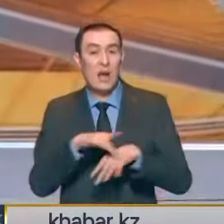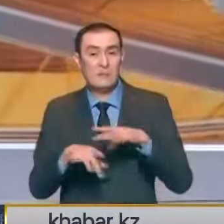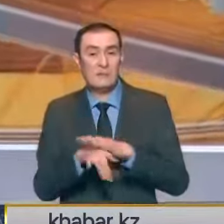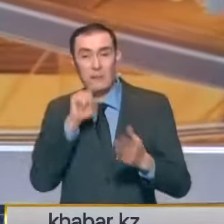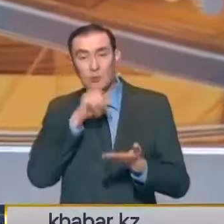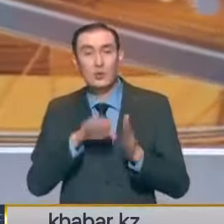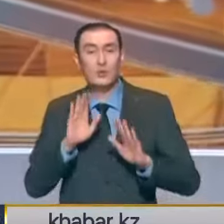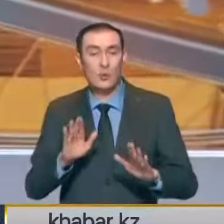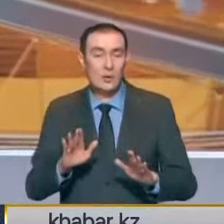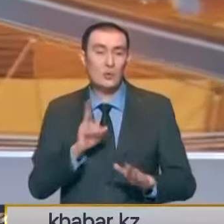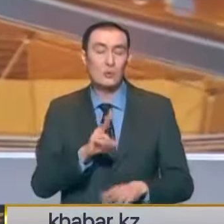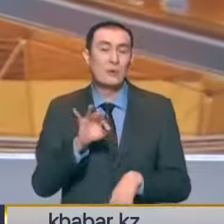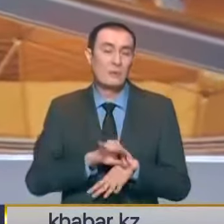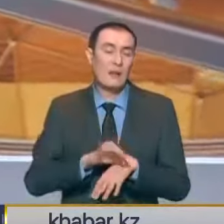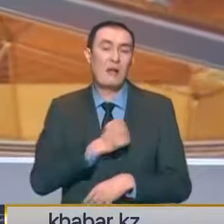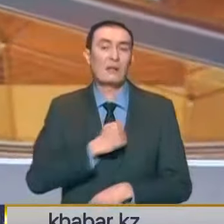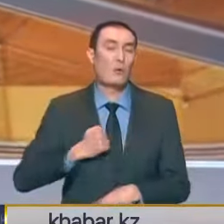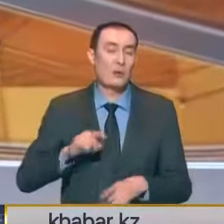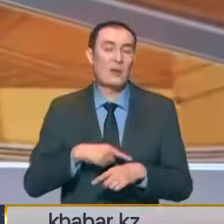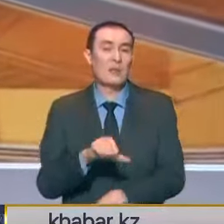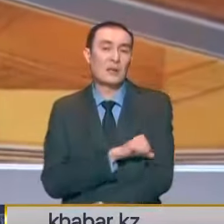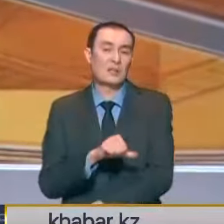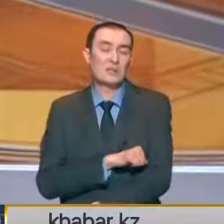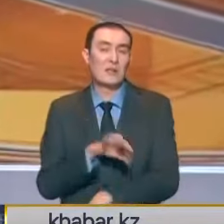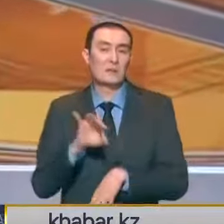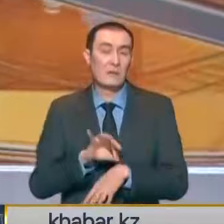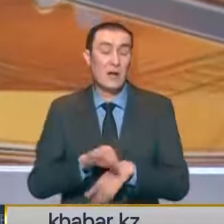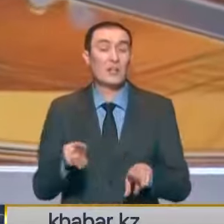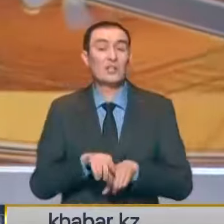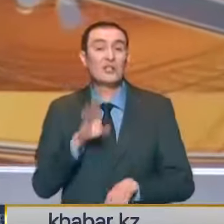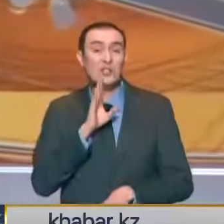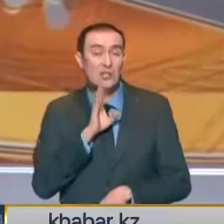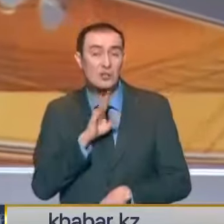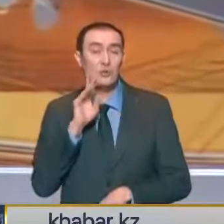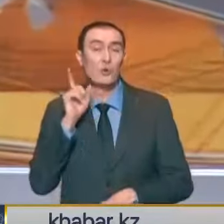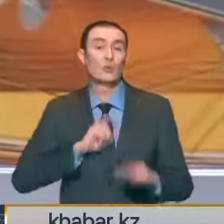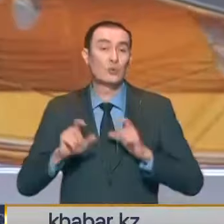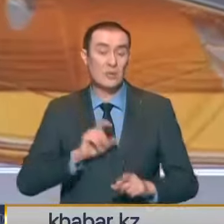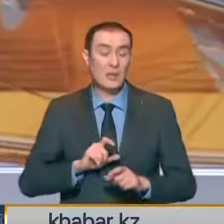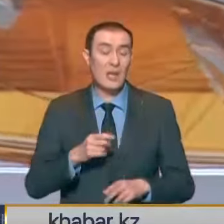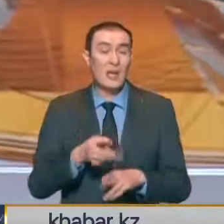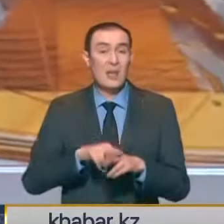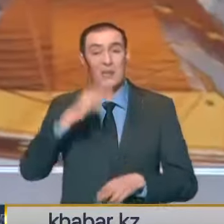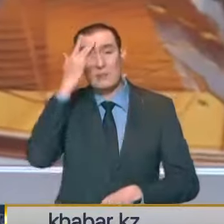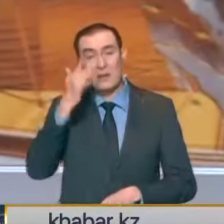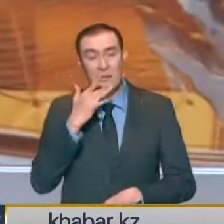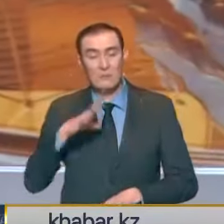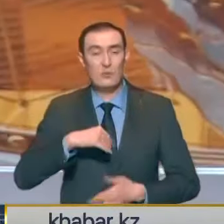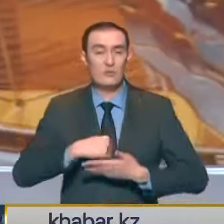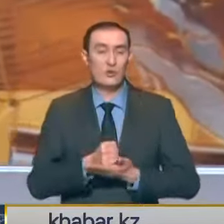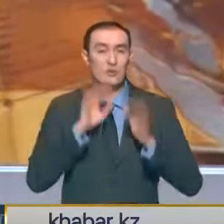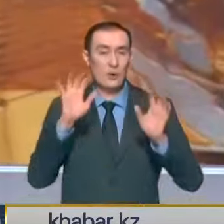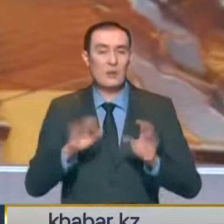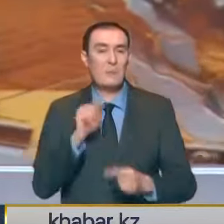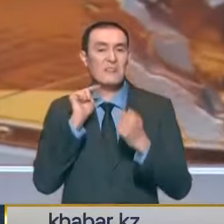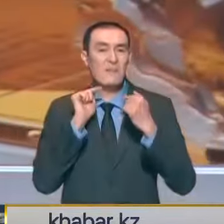не только лица, страдающие алкогольной или там, наркотической зависимостью, но и женщины, а также студенты. Напомню, этим летом в стране приняли закон